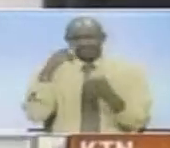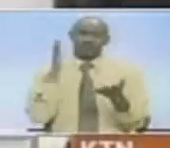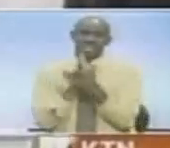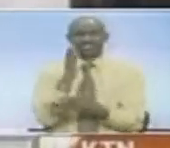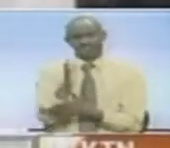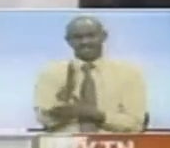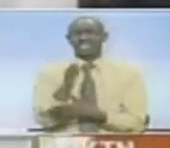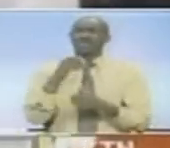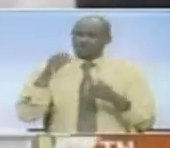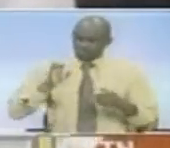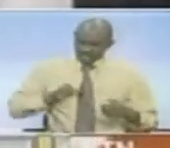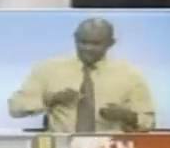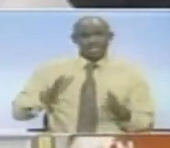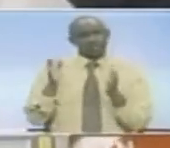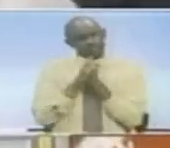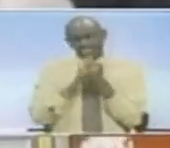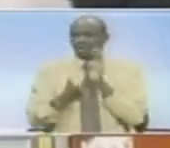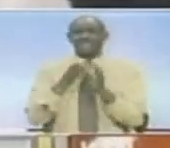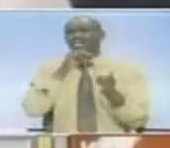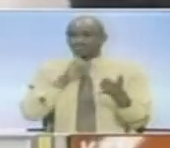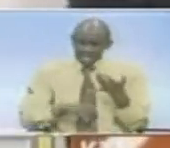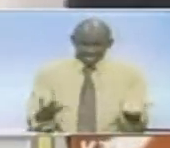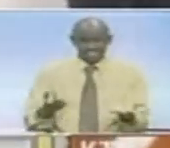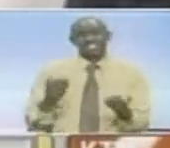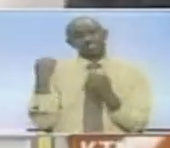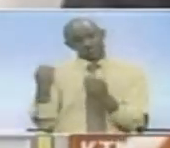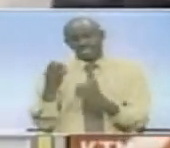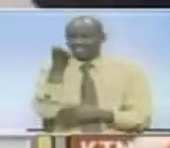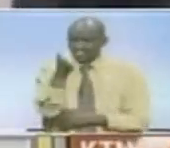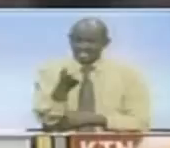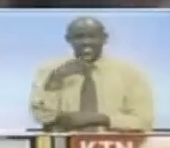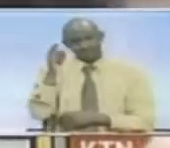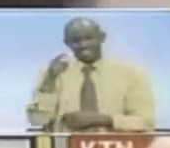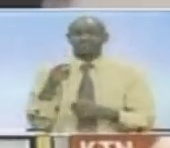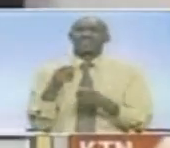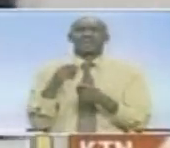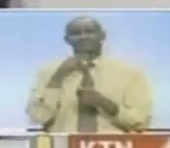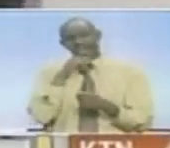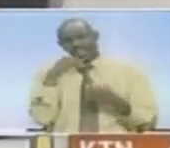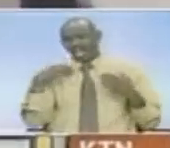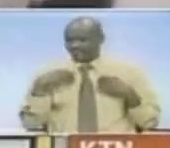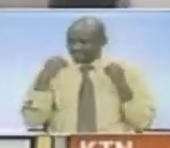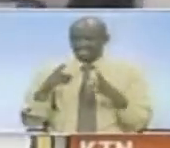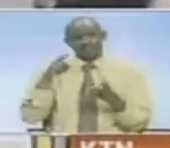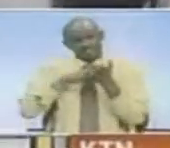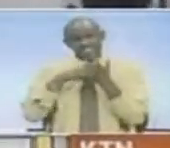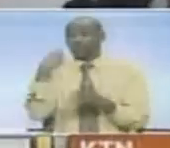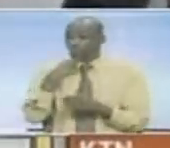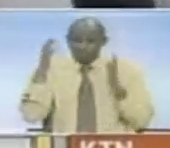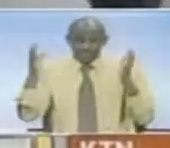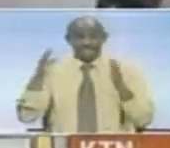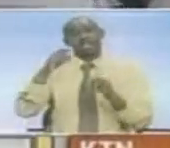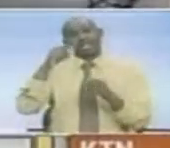Kina mama wameachwa bila watoto na waume, huku watoto ukisalia mayatima kwa kosa la serikali